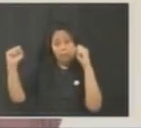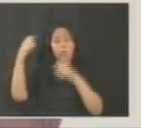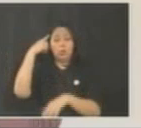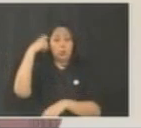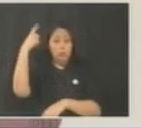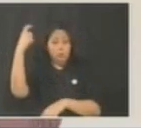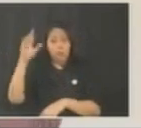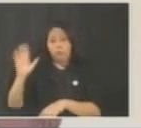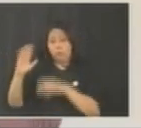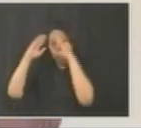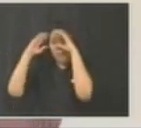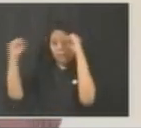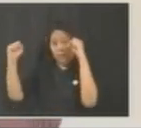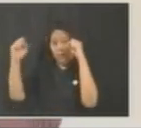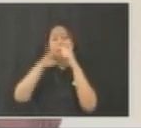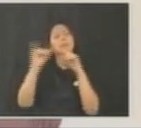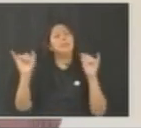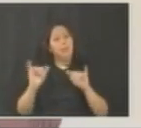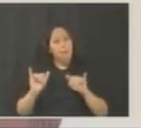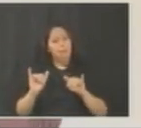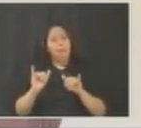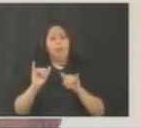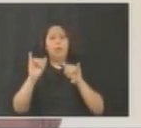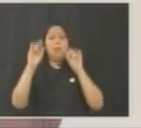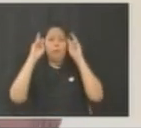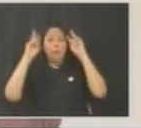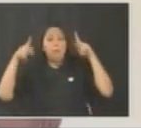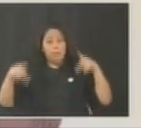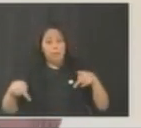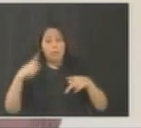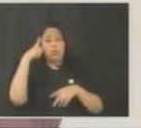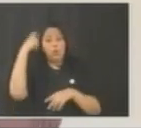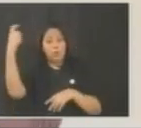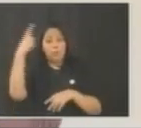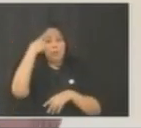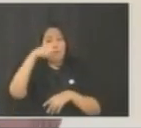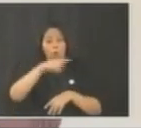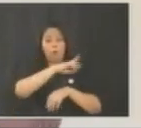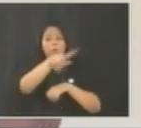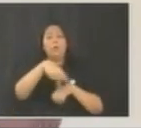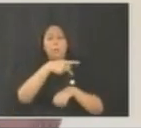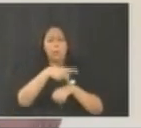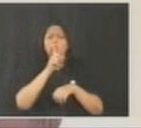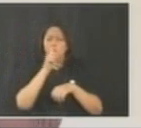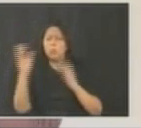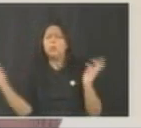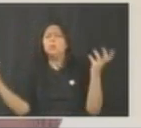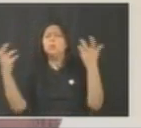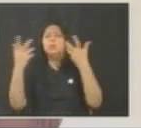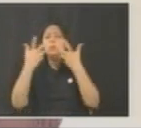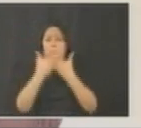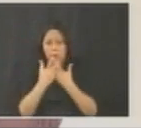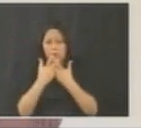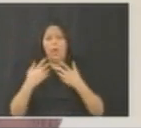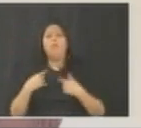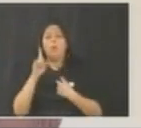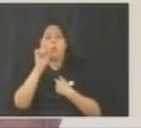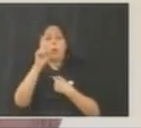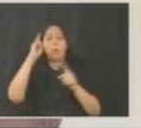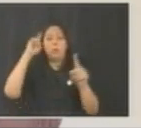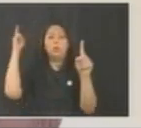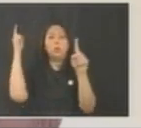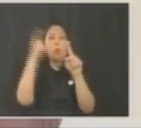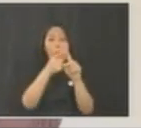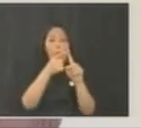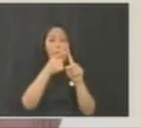mga plano para sa bansa ay nagkakatugma patungo sa iisang hangarin